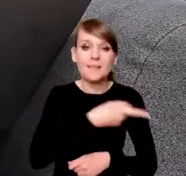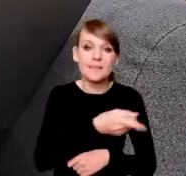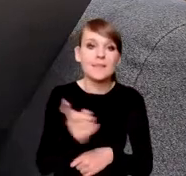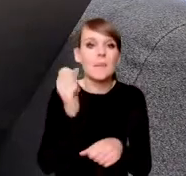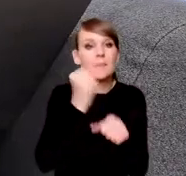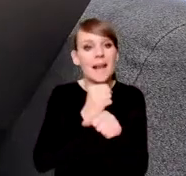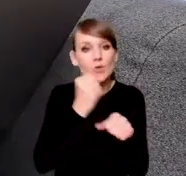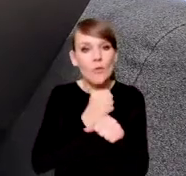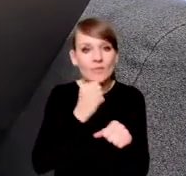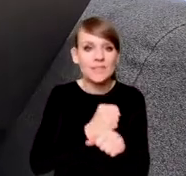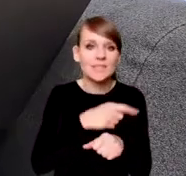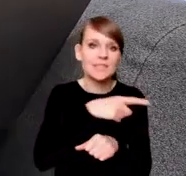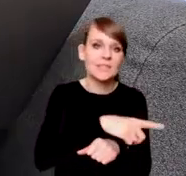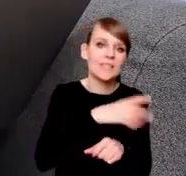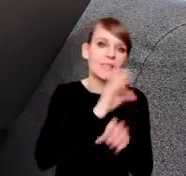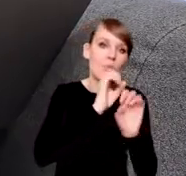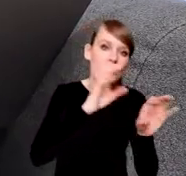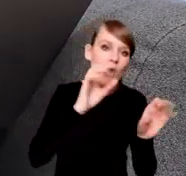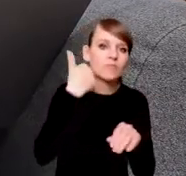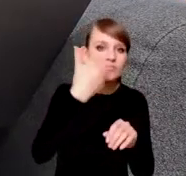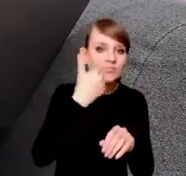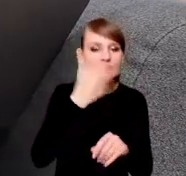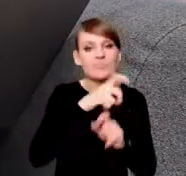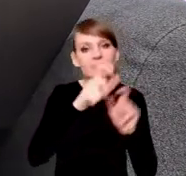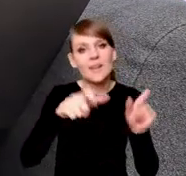akademiccy, czy administracyjni, czy studenci